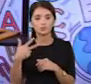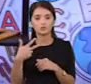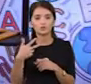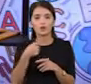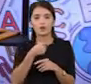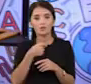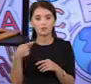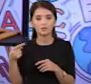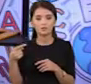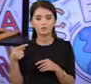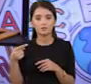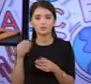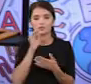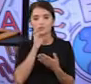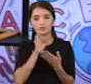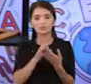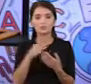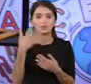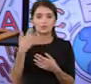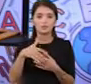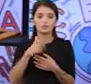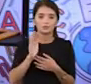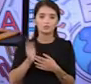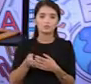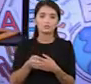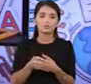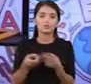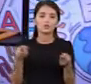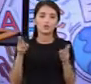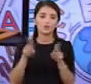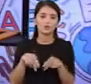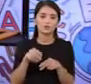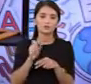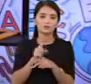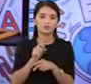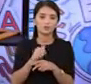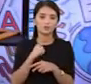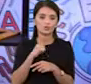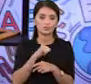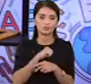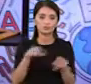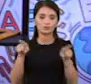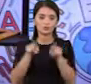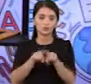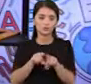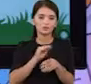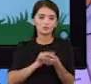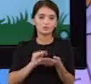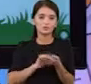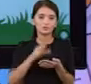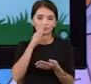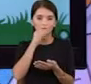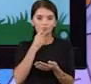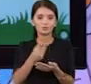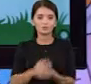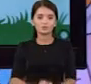sonini ayirganimizda natija 50 bo'ladi. Qolgan misollarni ham o'zingiz shu tarzda ishlab